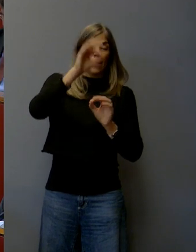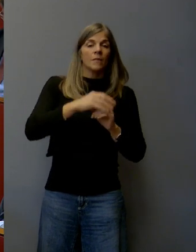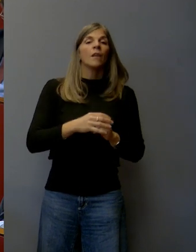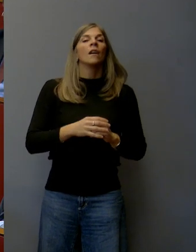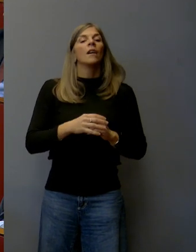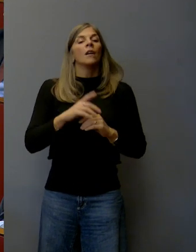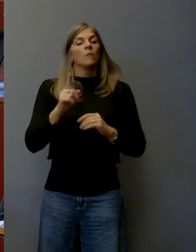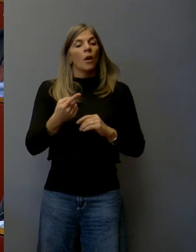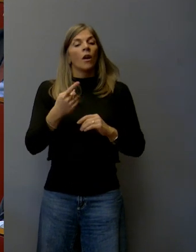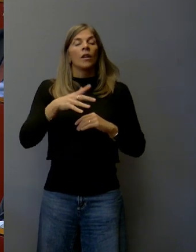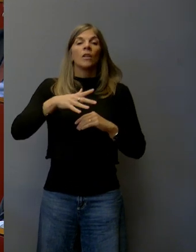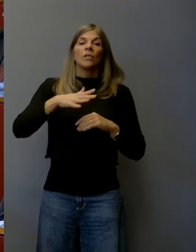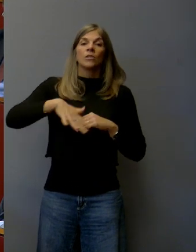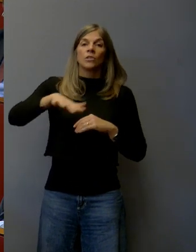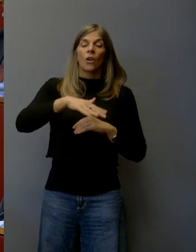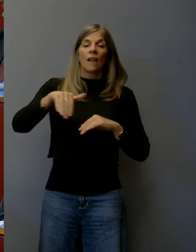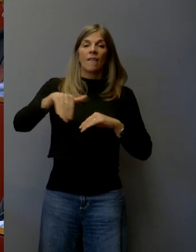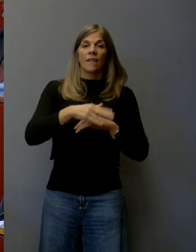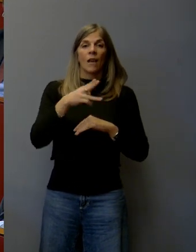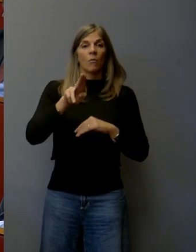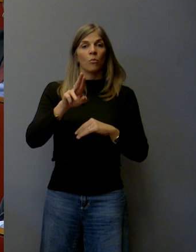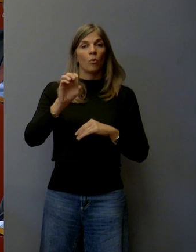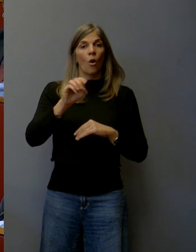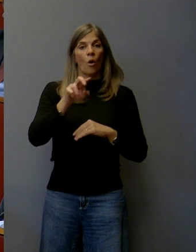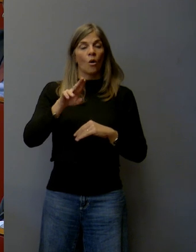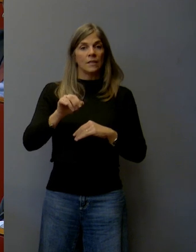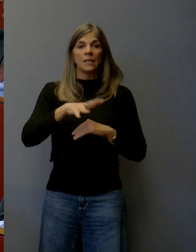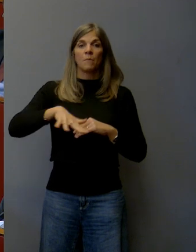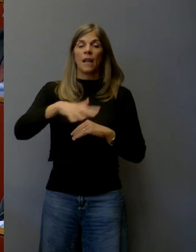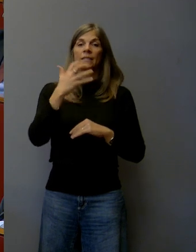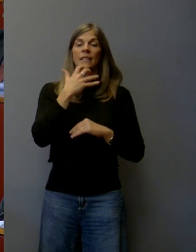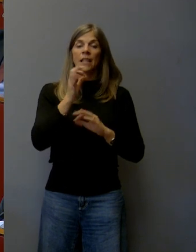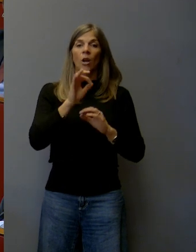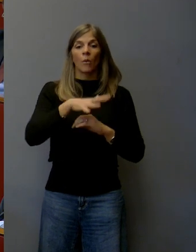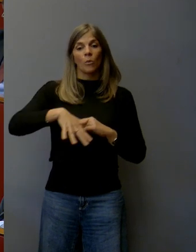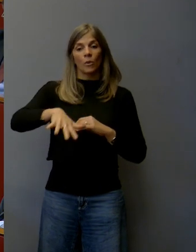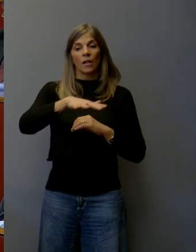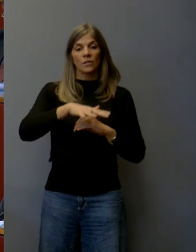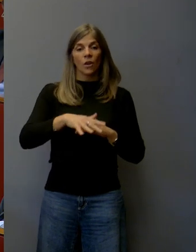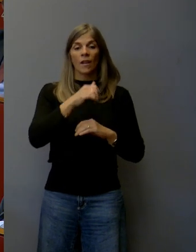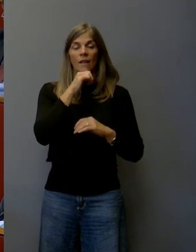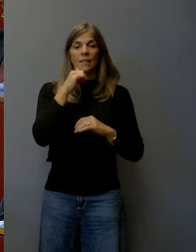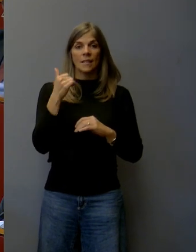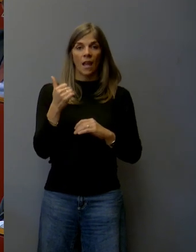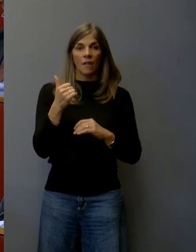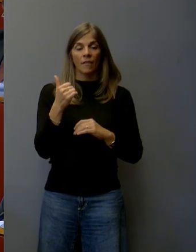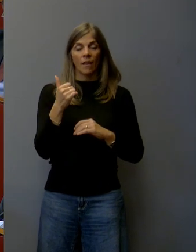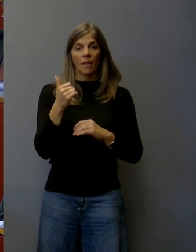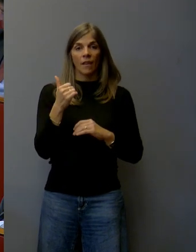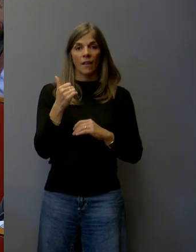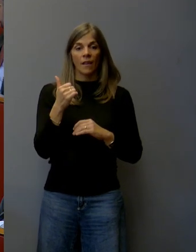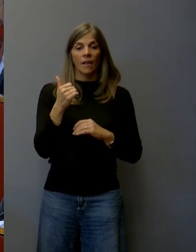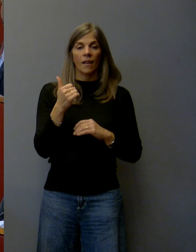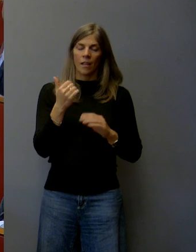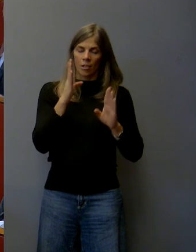la zona di via Buozzi e piazza Di è una zona del quartiere di San Teodoro che ha necessità di come